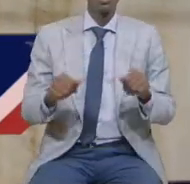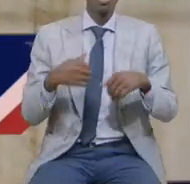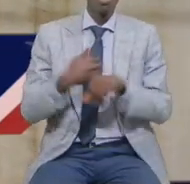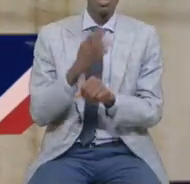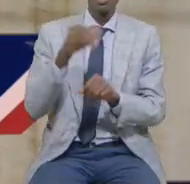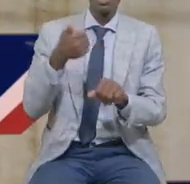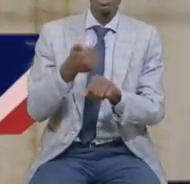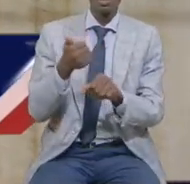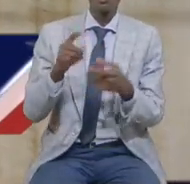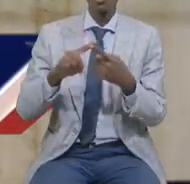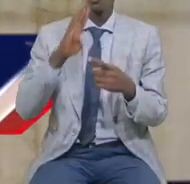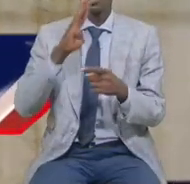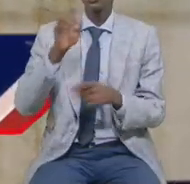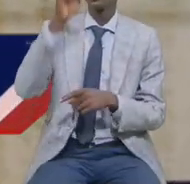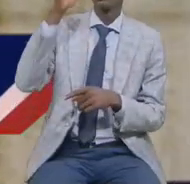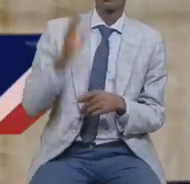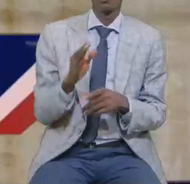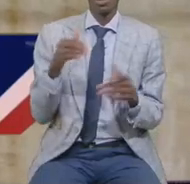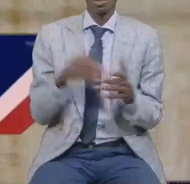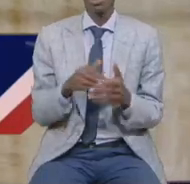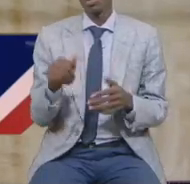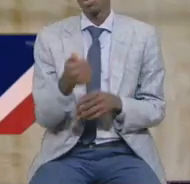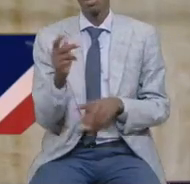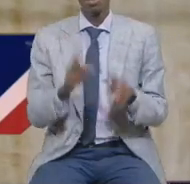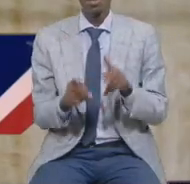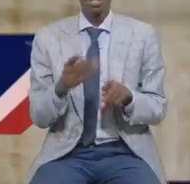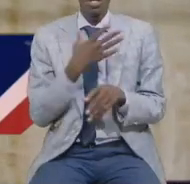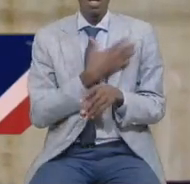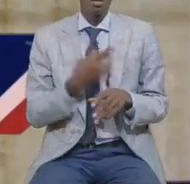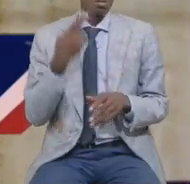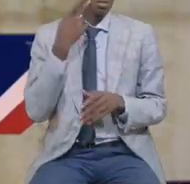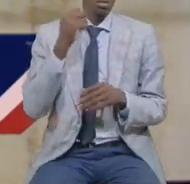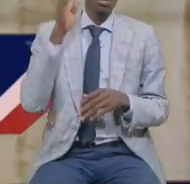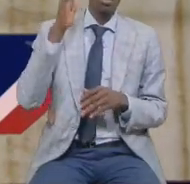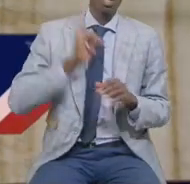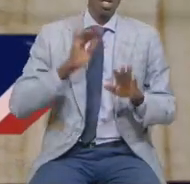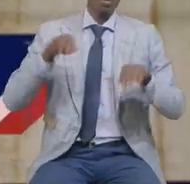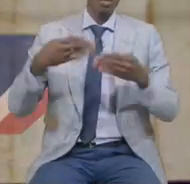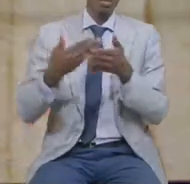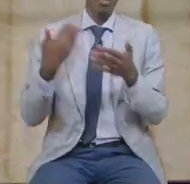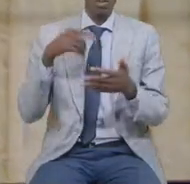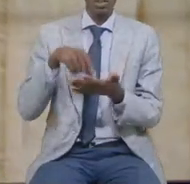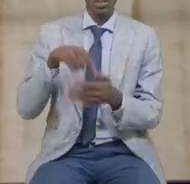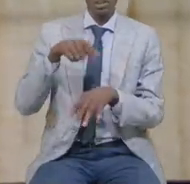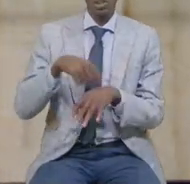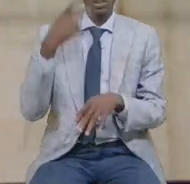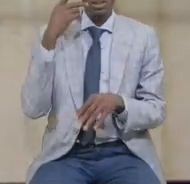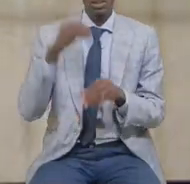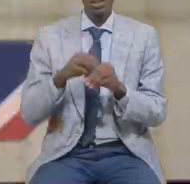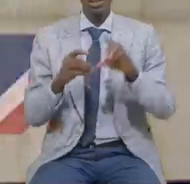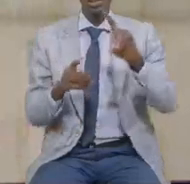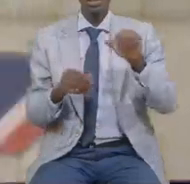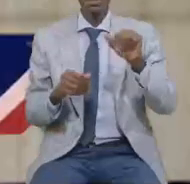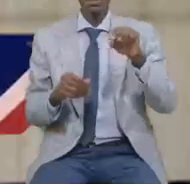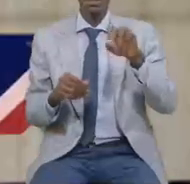Dieu, cet homme. Regardez le témoignage qu'il a donné avant ce temps-ci. Daniel 2, verset